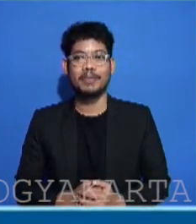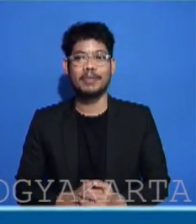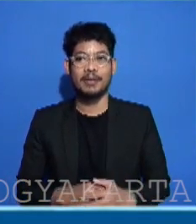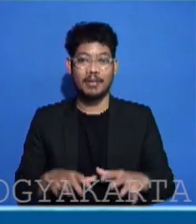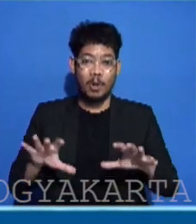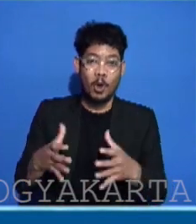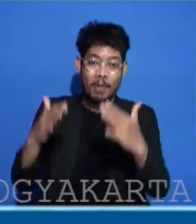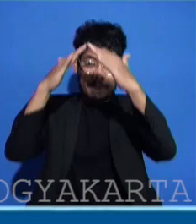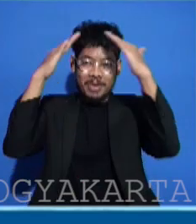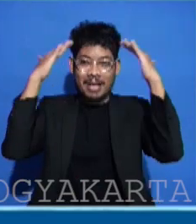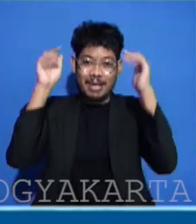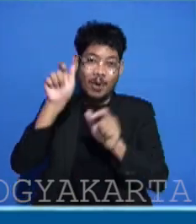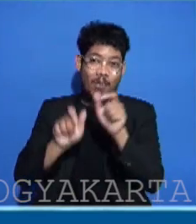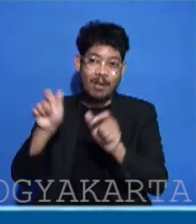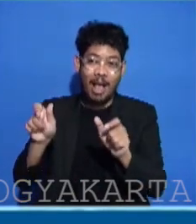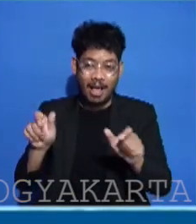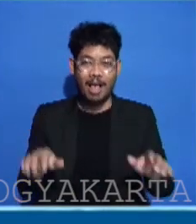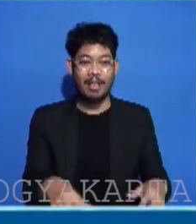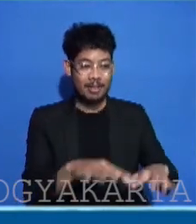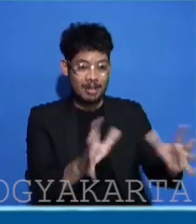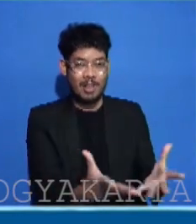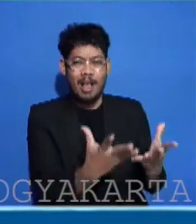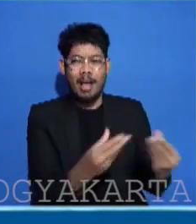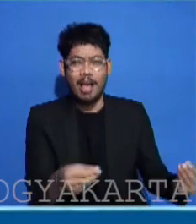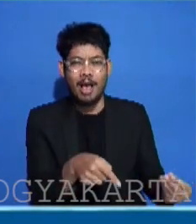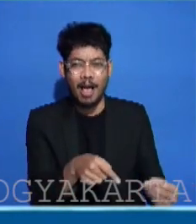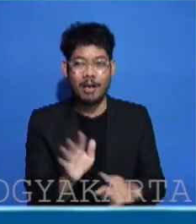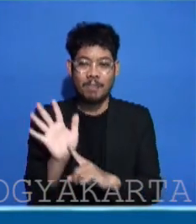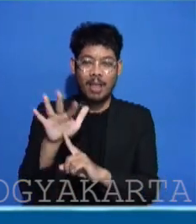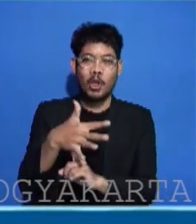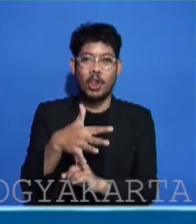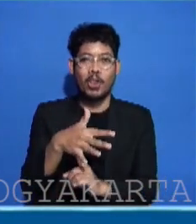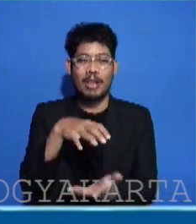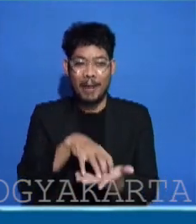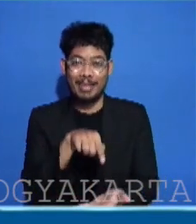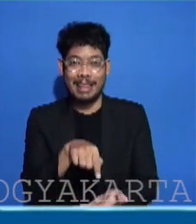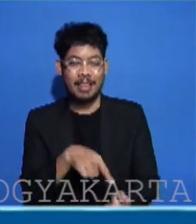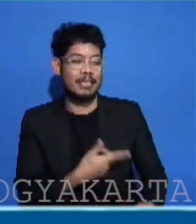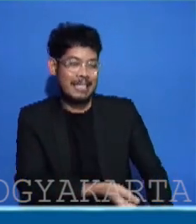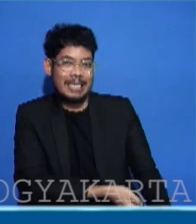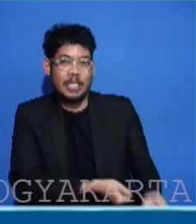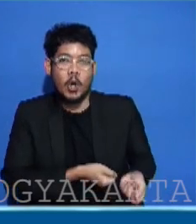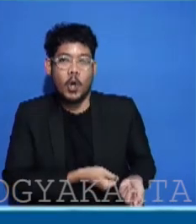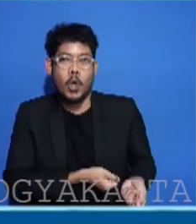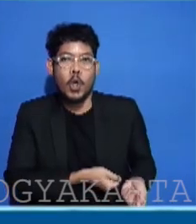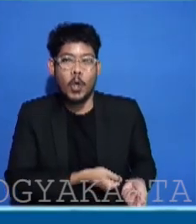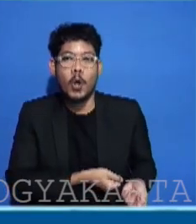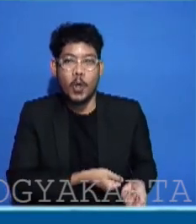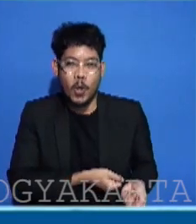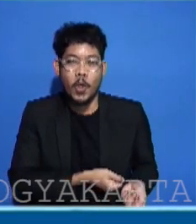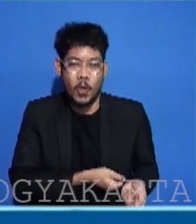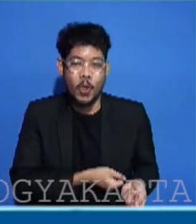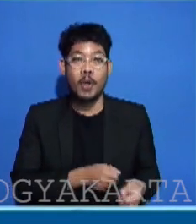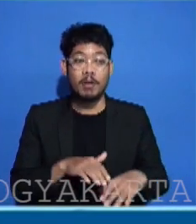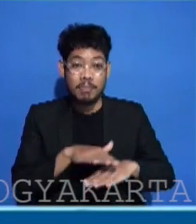ing Srigading Bantul nganderagen pilih budidaya long jenis ketan meniko Kapitan gampil Panglima tadi pun